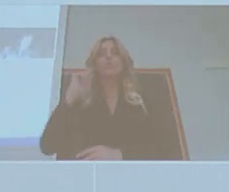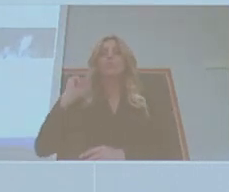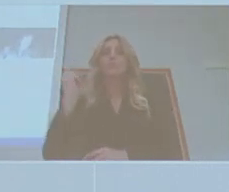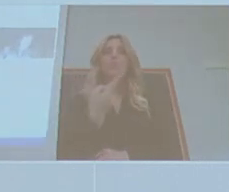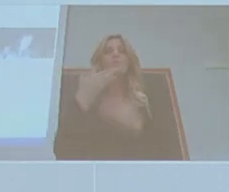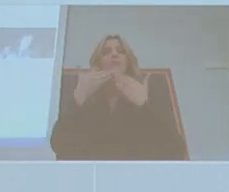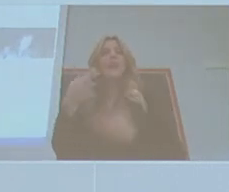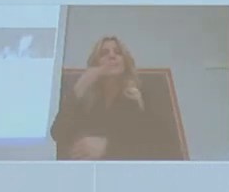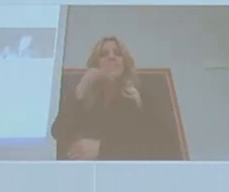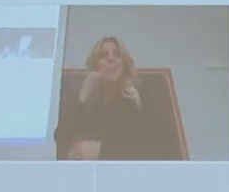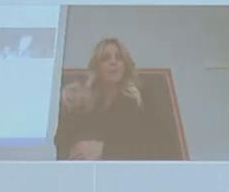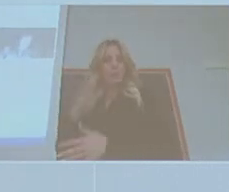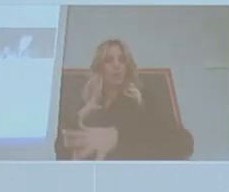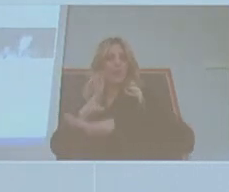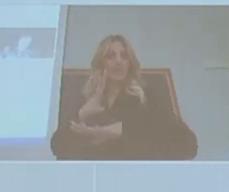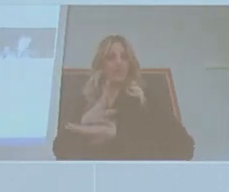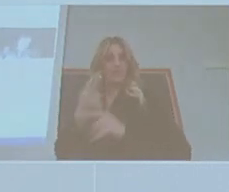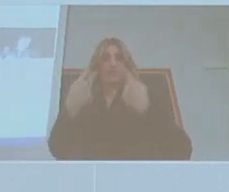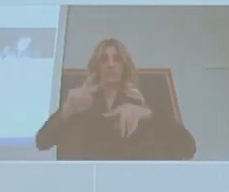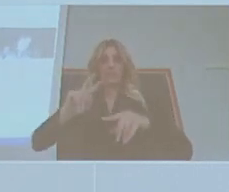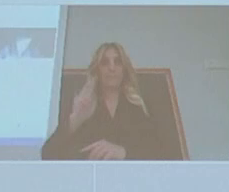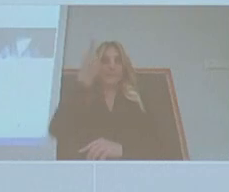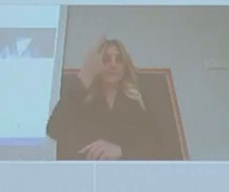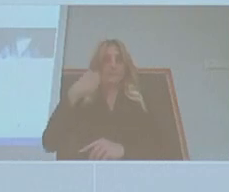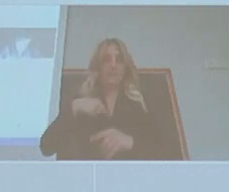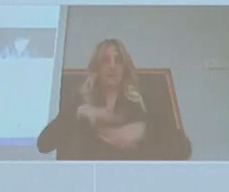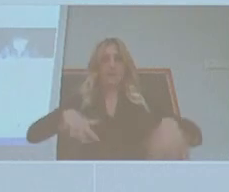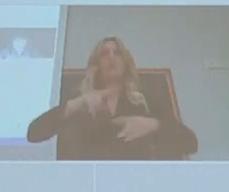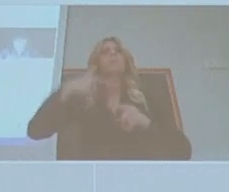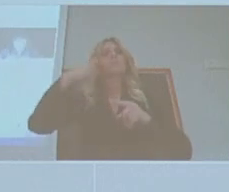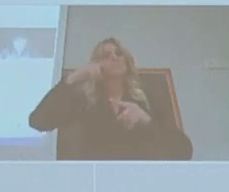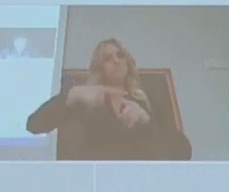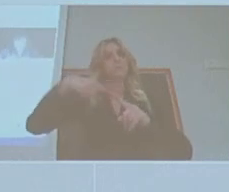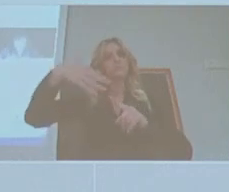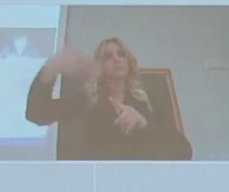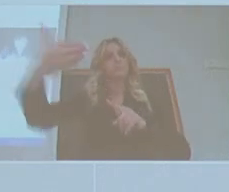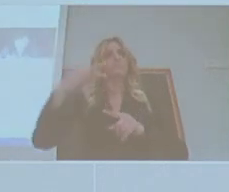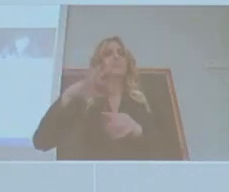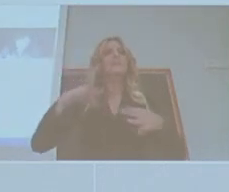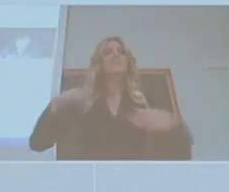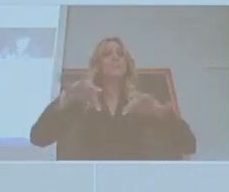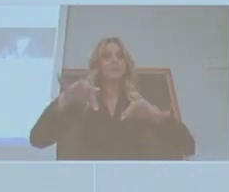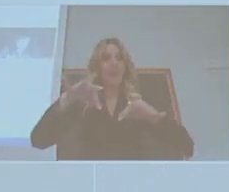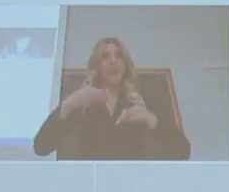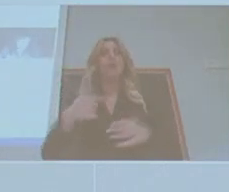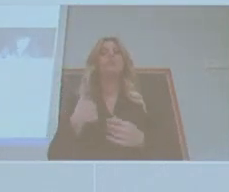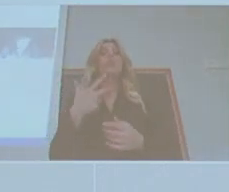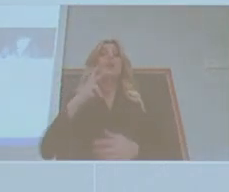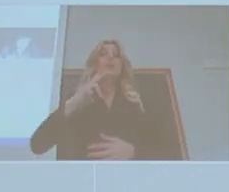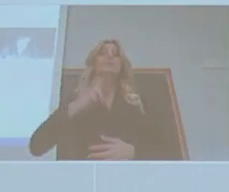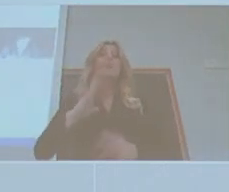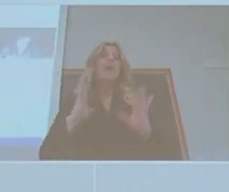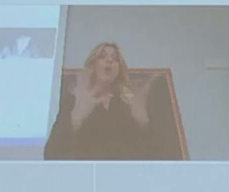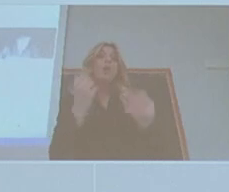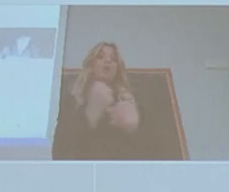che interverranno a questa prima tavola rotonda e i successivi seminari per poter appunto dare uno spaccato su quello che sarà il mondo del